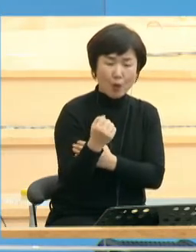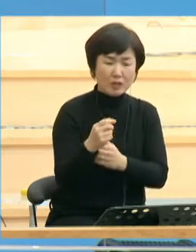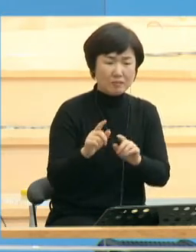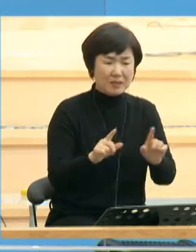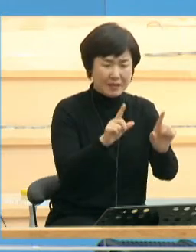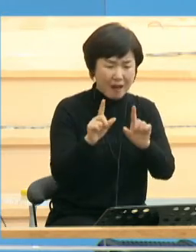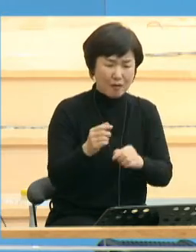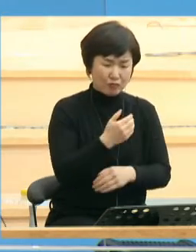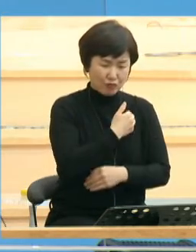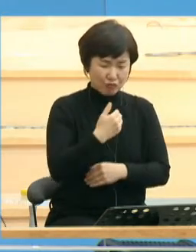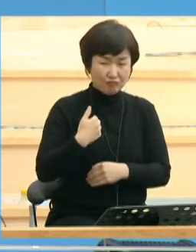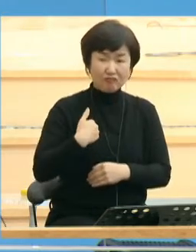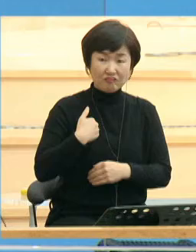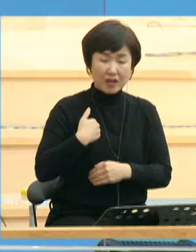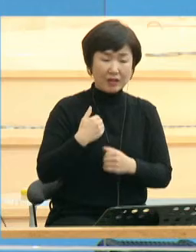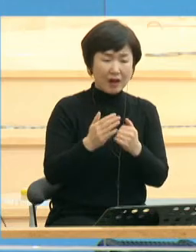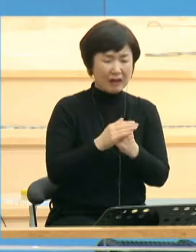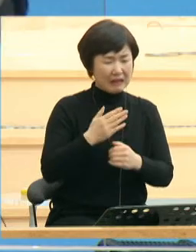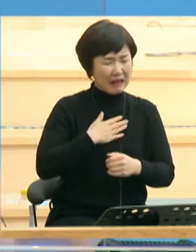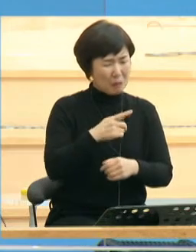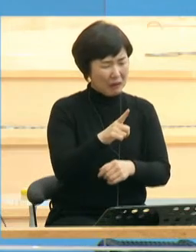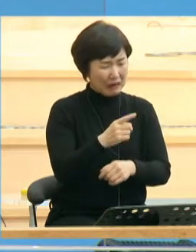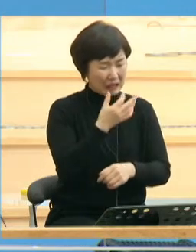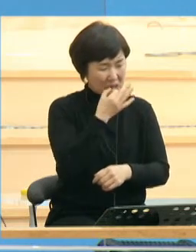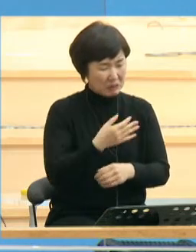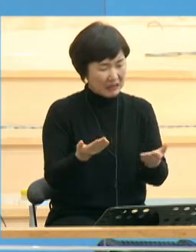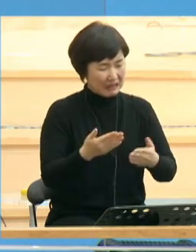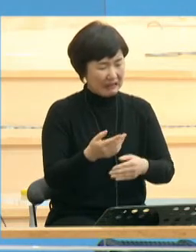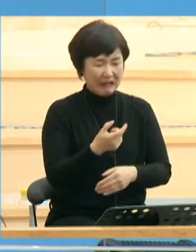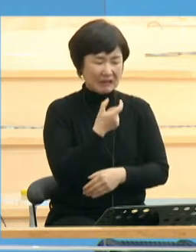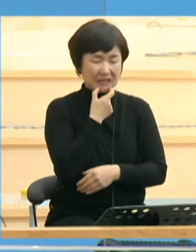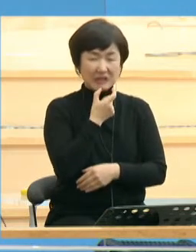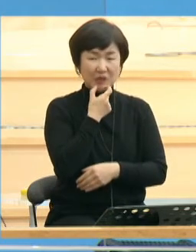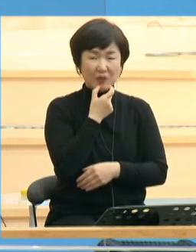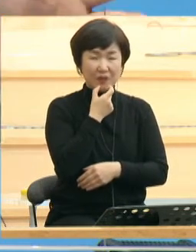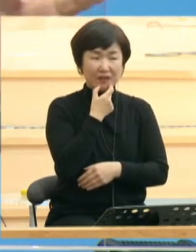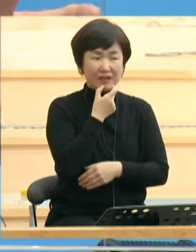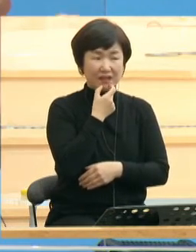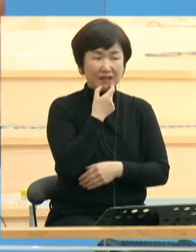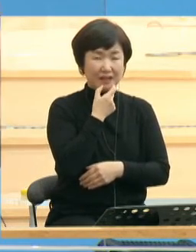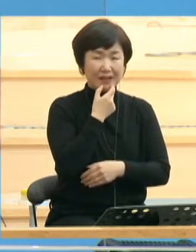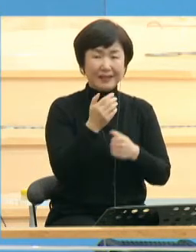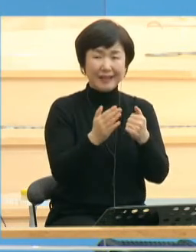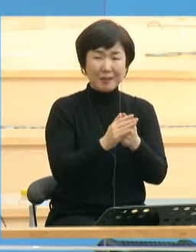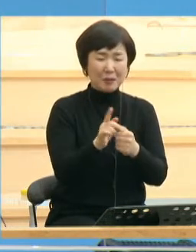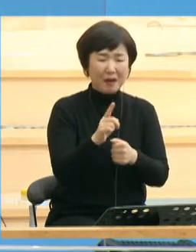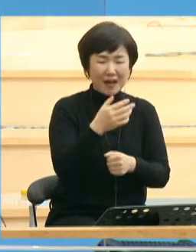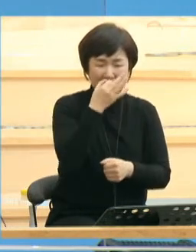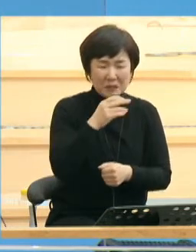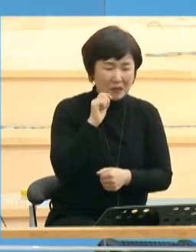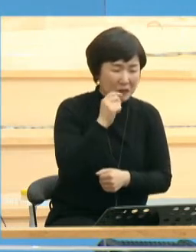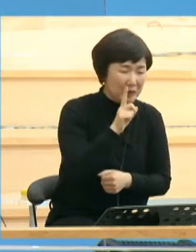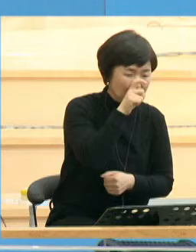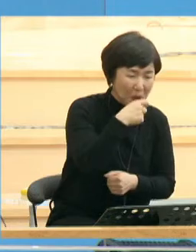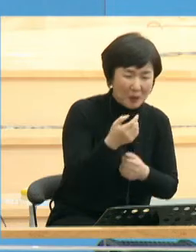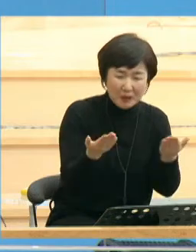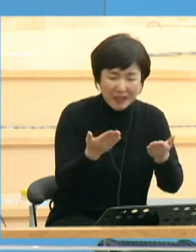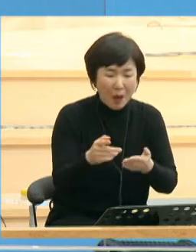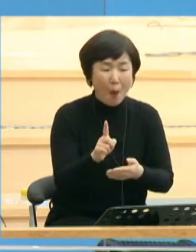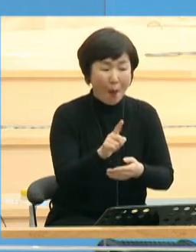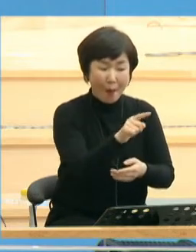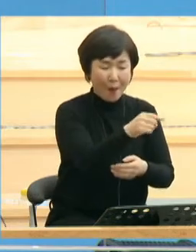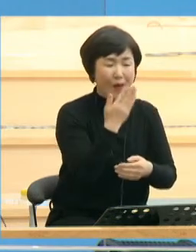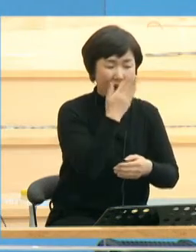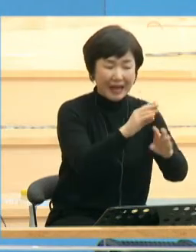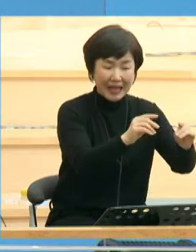하니까 자기들이 구주 4 하기 싫어 그 3개 업종 뭐 이것들 시키면 되겠네